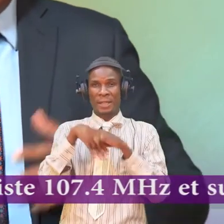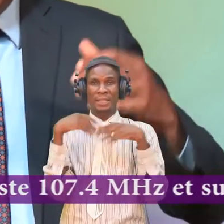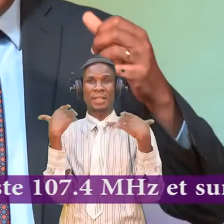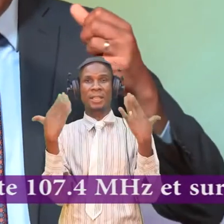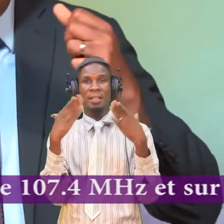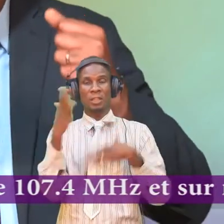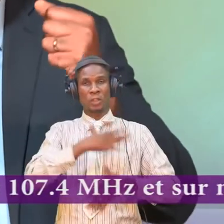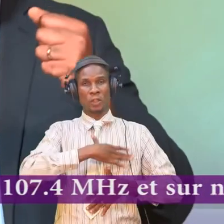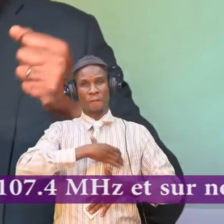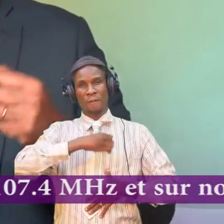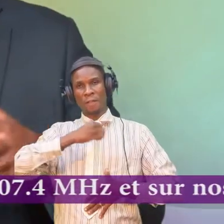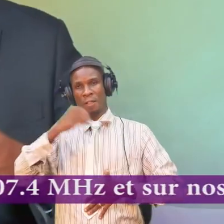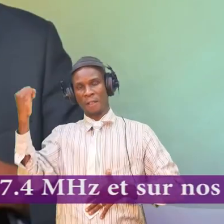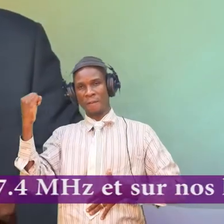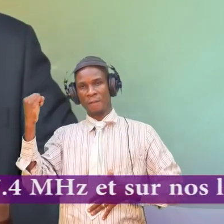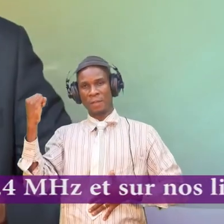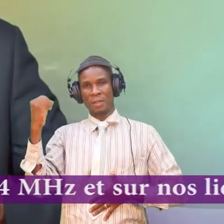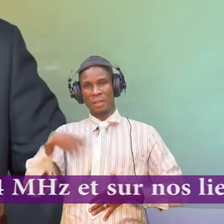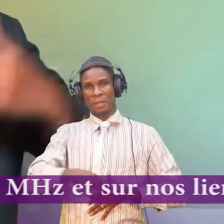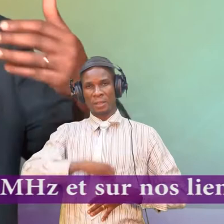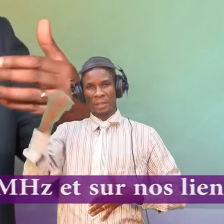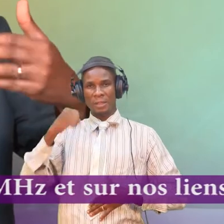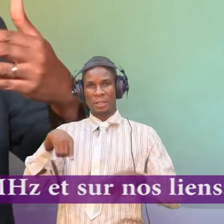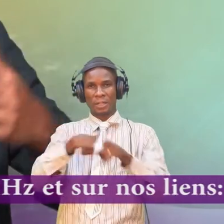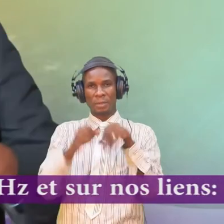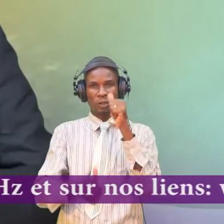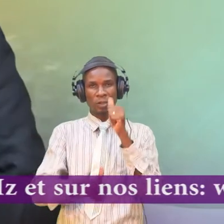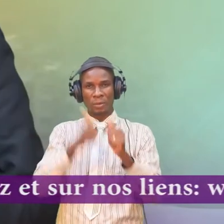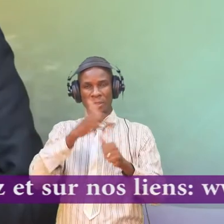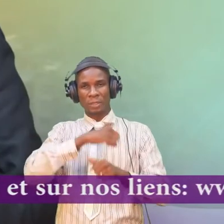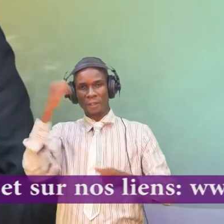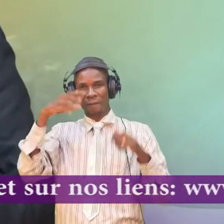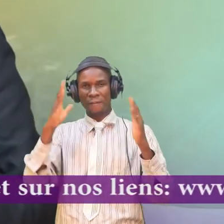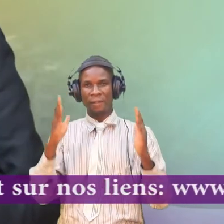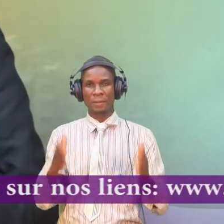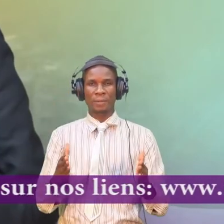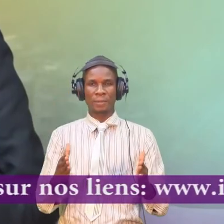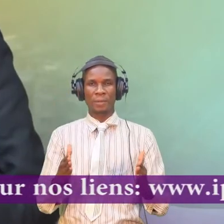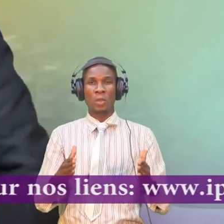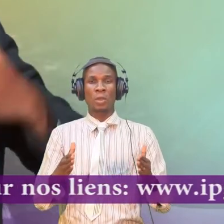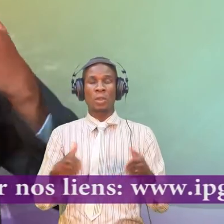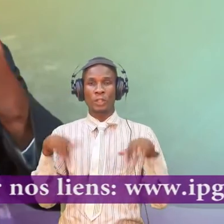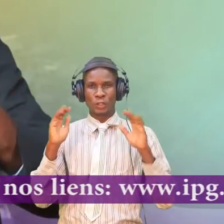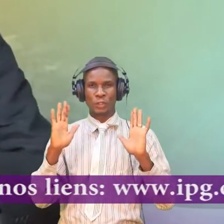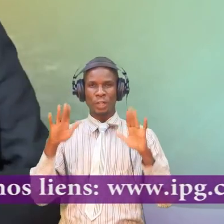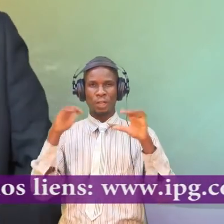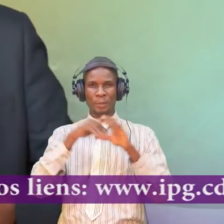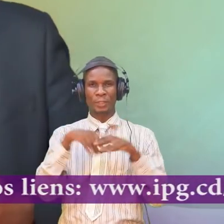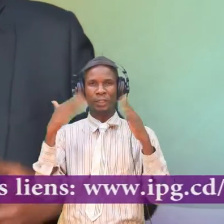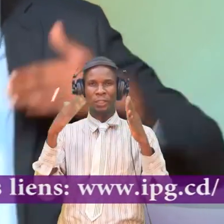wanaokuwa na matawi ya mitende ya wokovu ya ushindi, wale ambao wameshinda zaidi